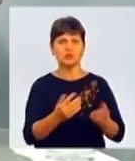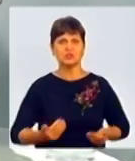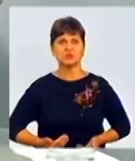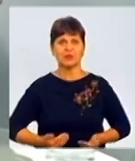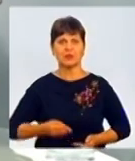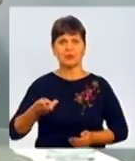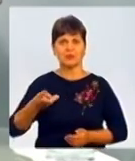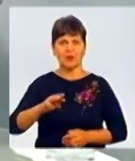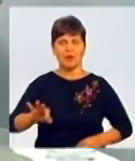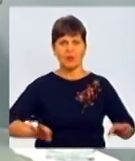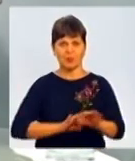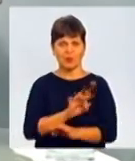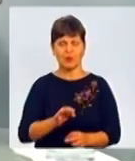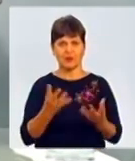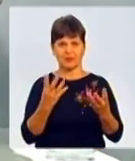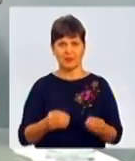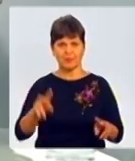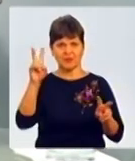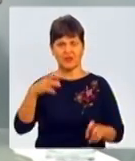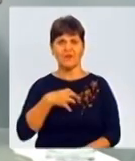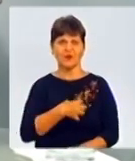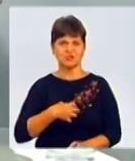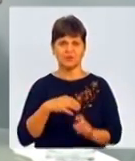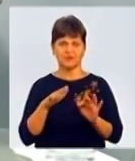Проект «Тема дня» про важливі речі,